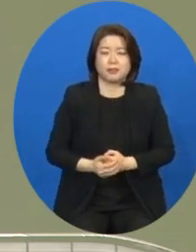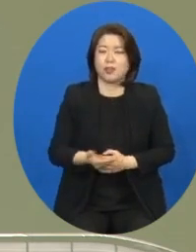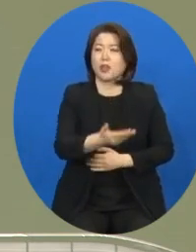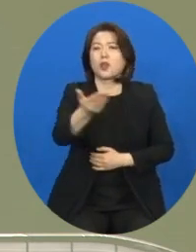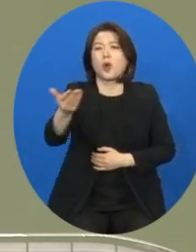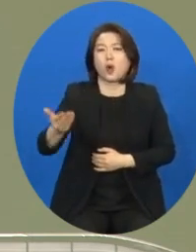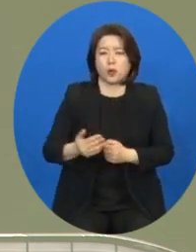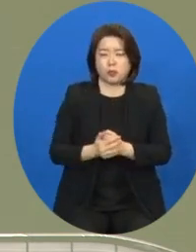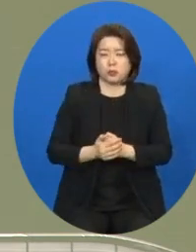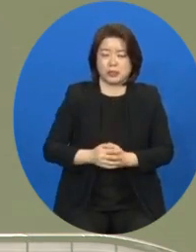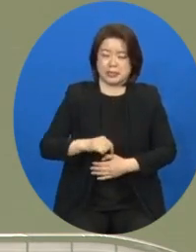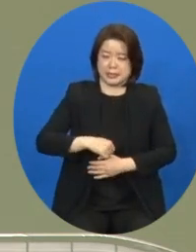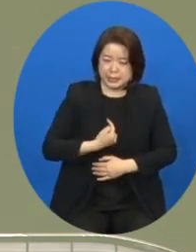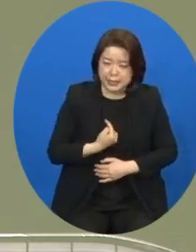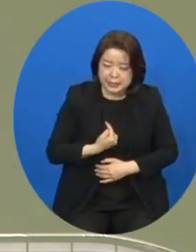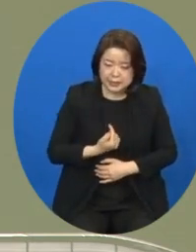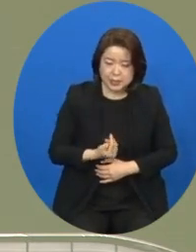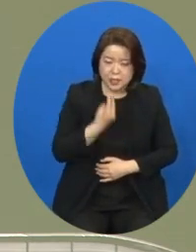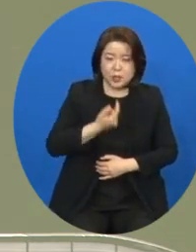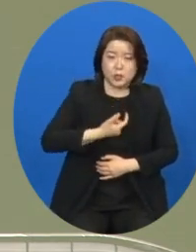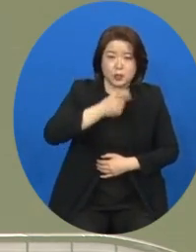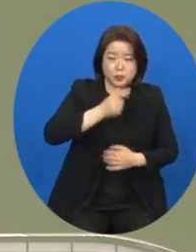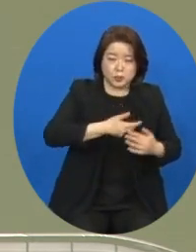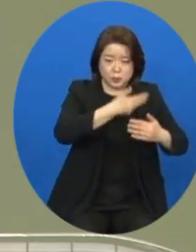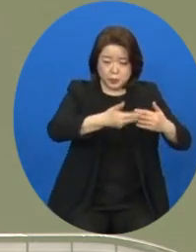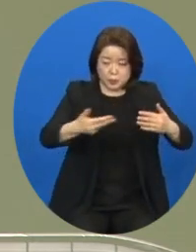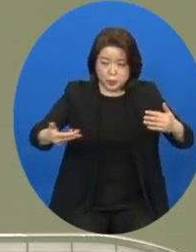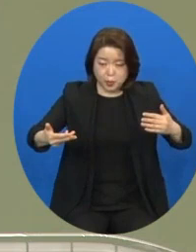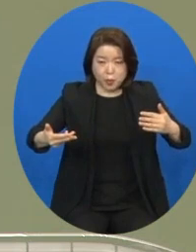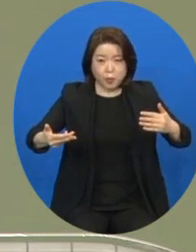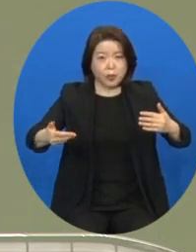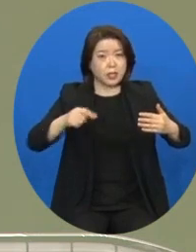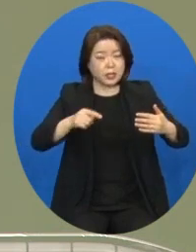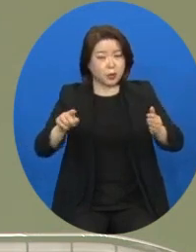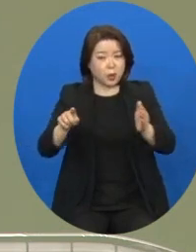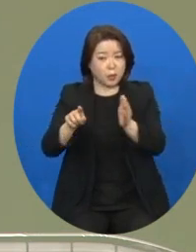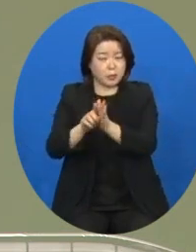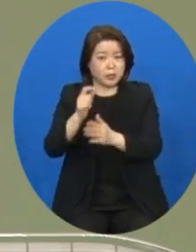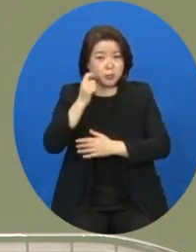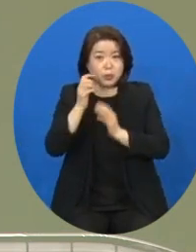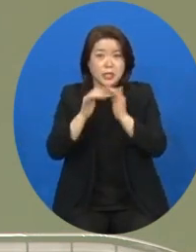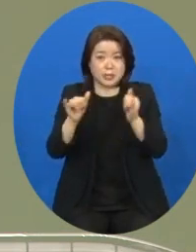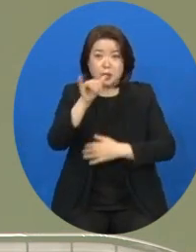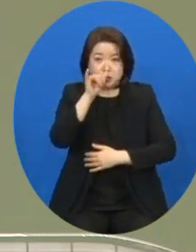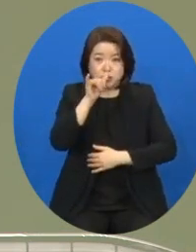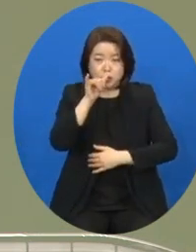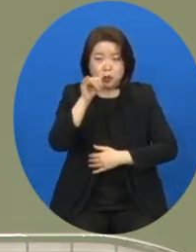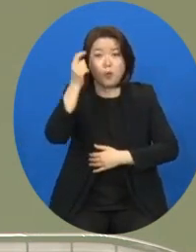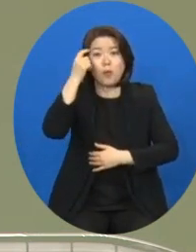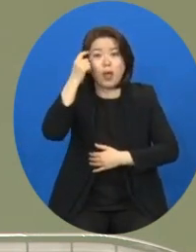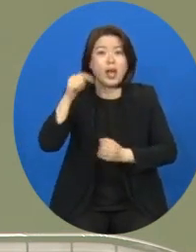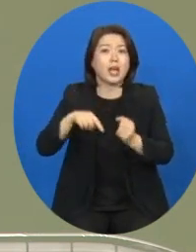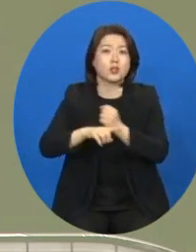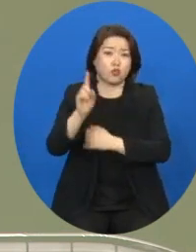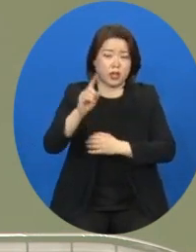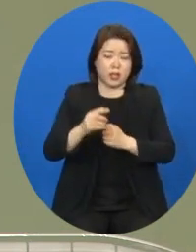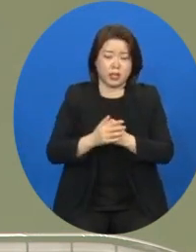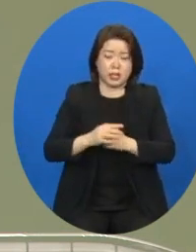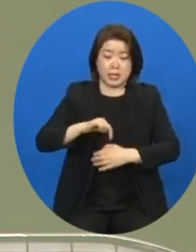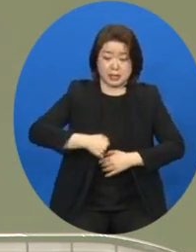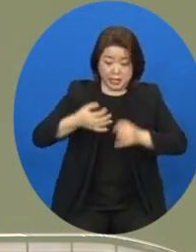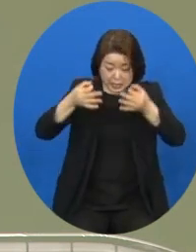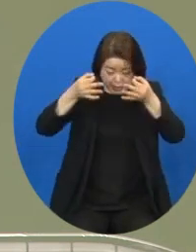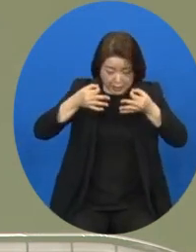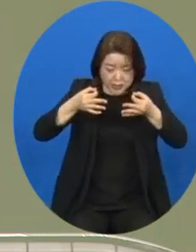여러분, 여러분에게서 생수의 강이 흘러날 것이 믿어지지 않은 분들이 있으실 거예요. 이유는 간단해요. 여러분 자신을 주목하니까